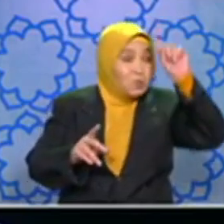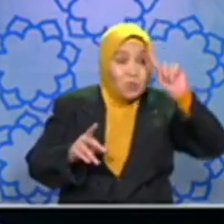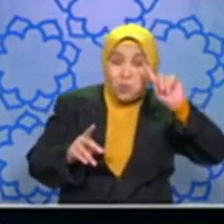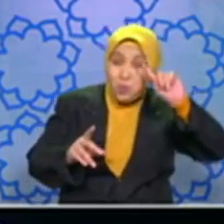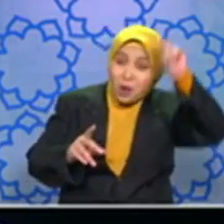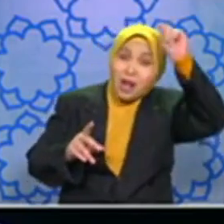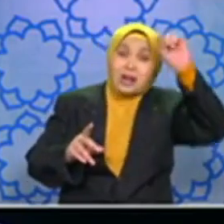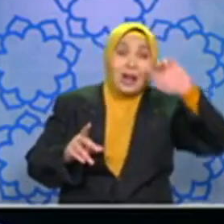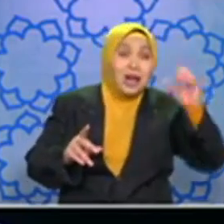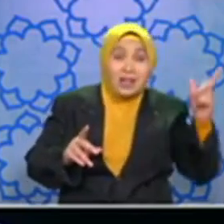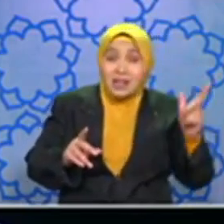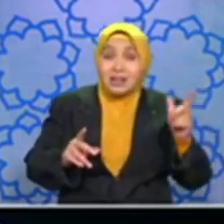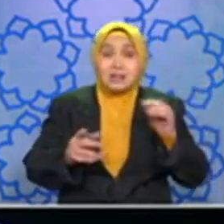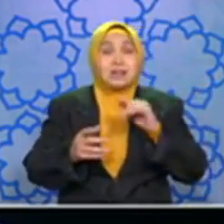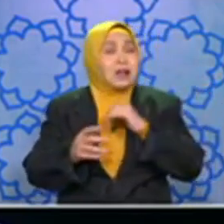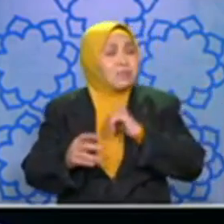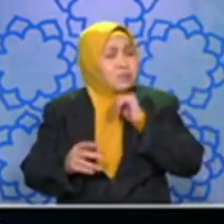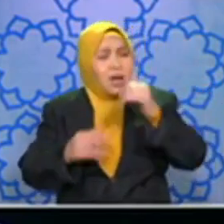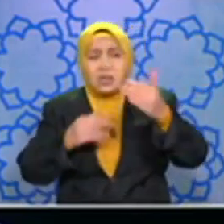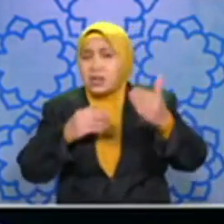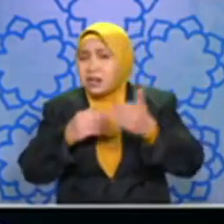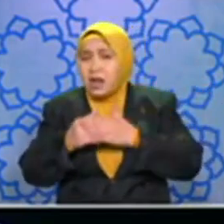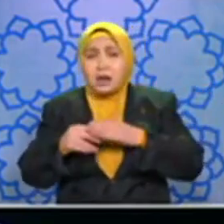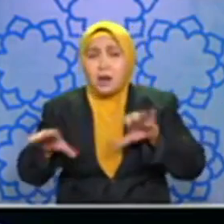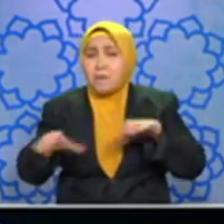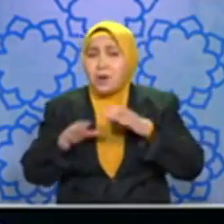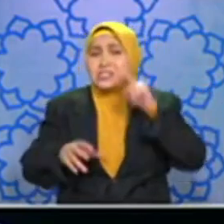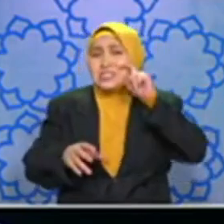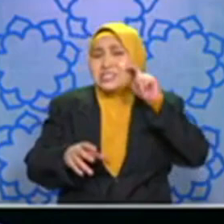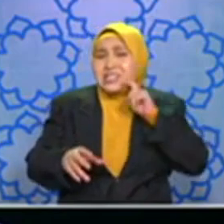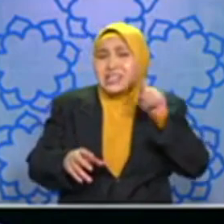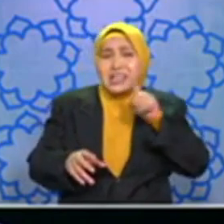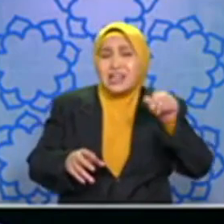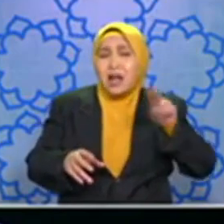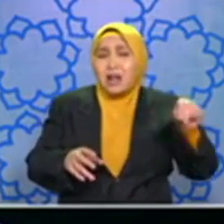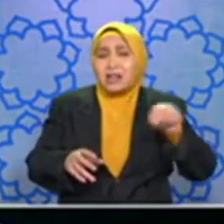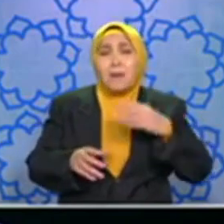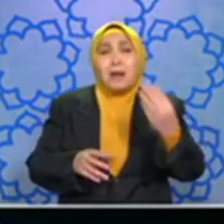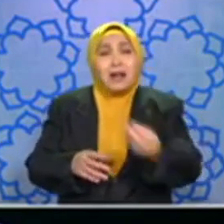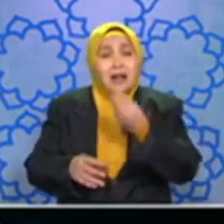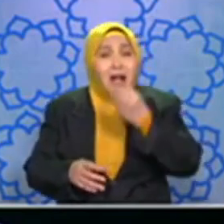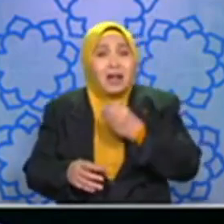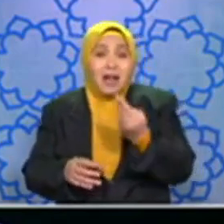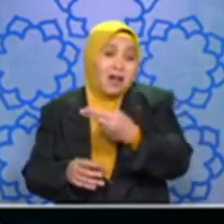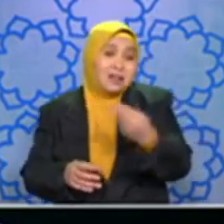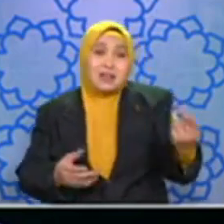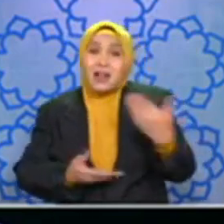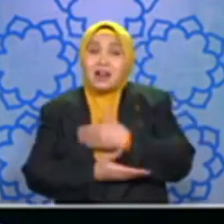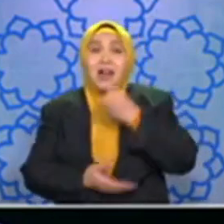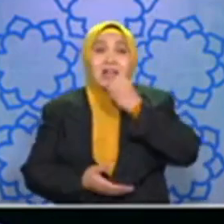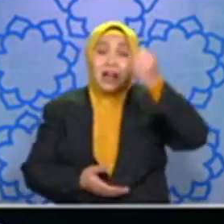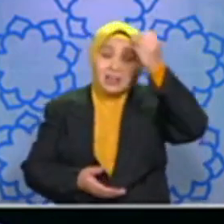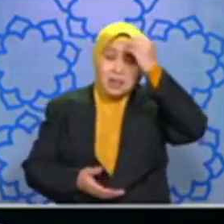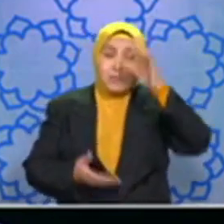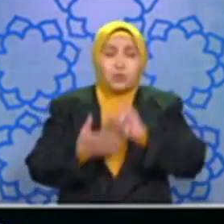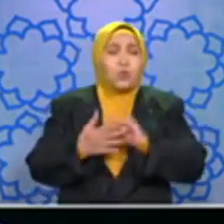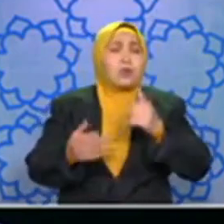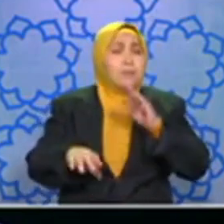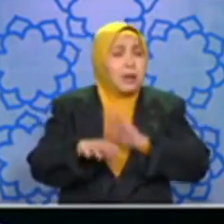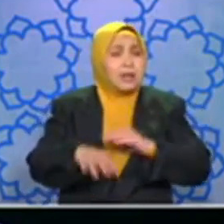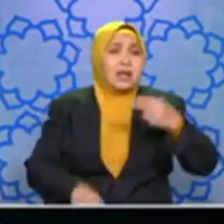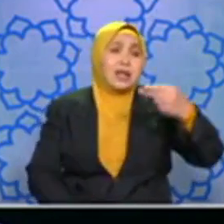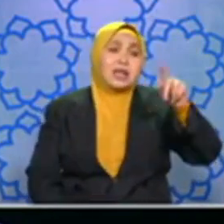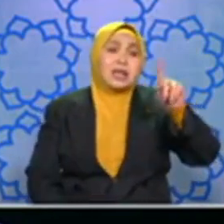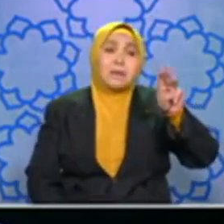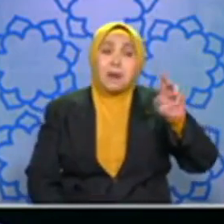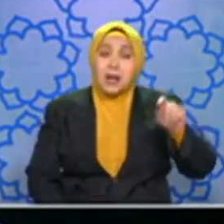mendekati zina ataupun tidak mendekati kepada harta anak yatim, semua perkara itu digelar sebagai hikmah. Apabila